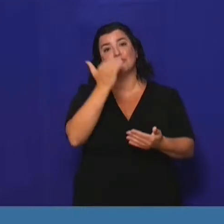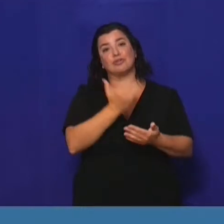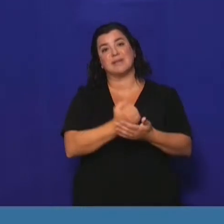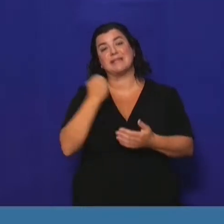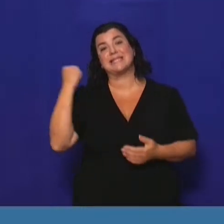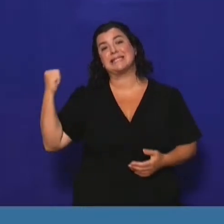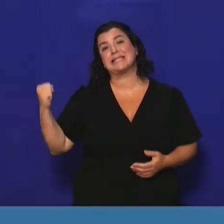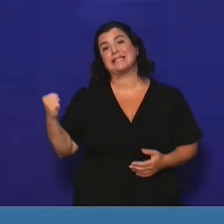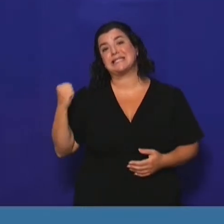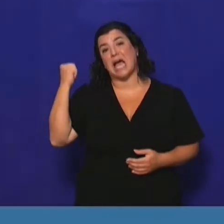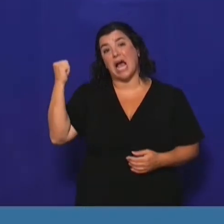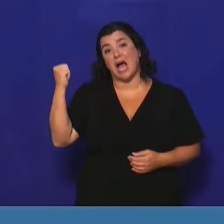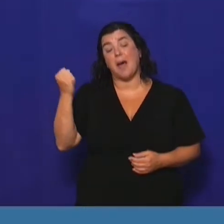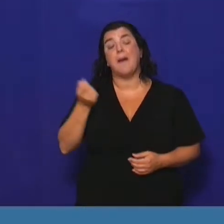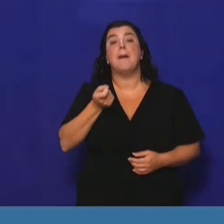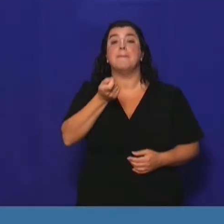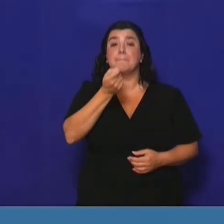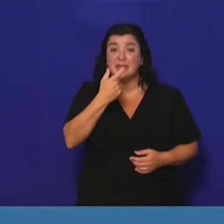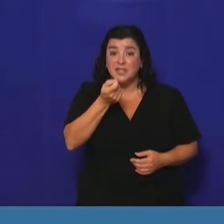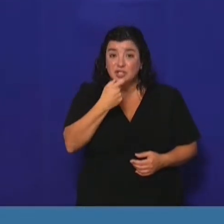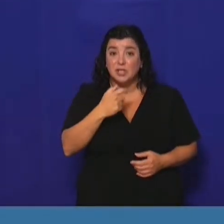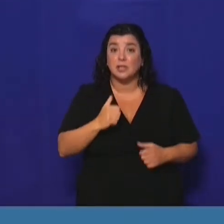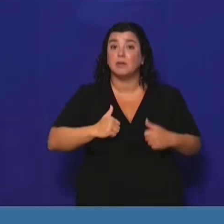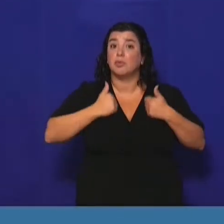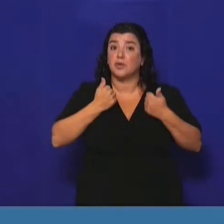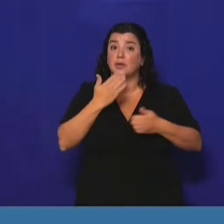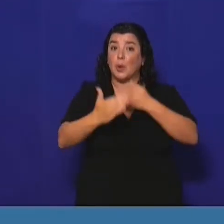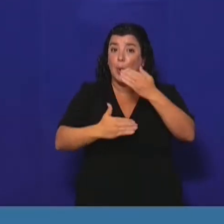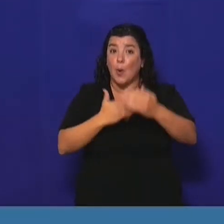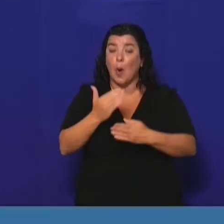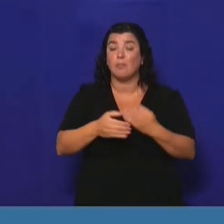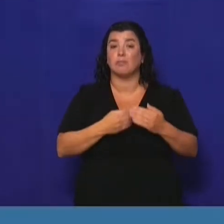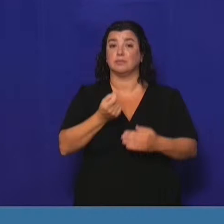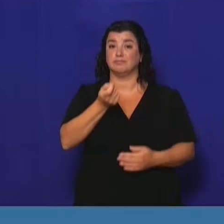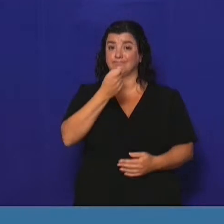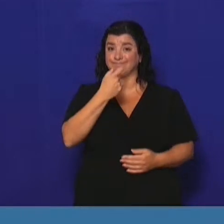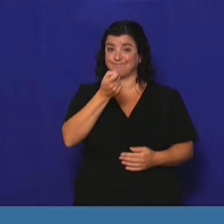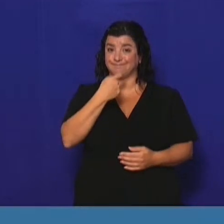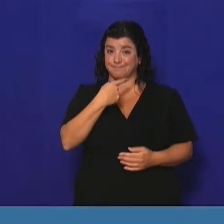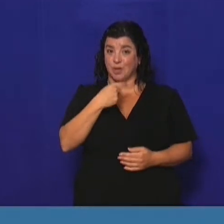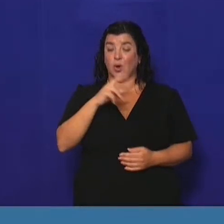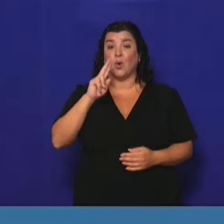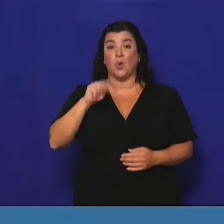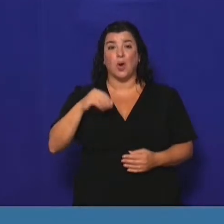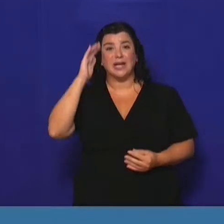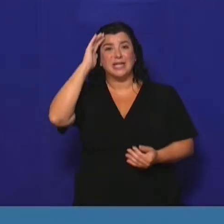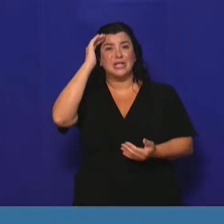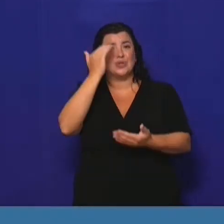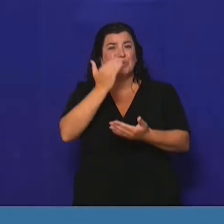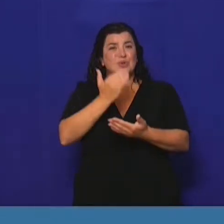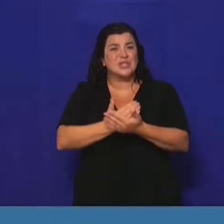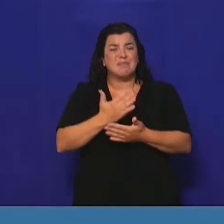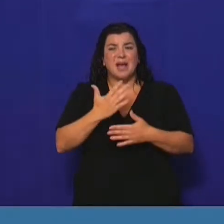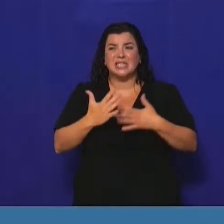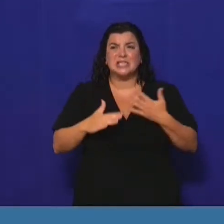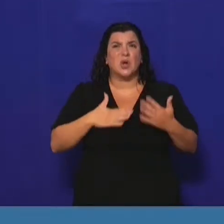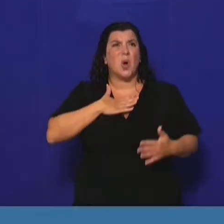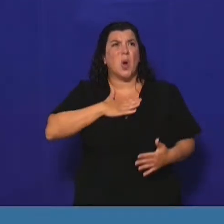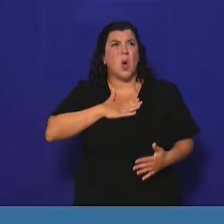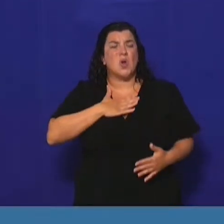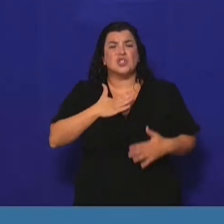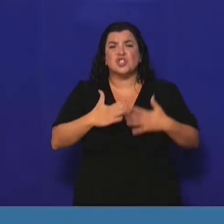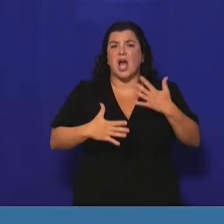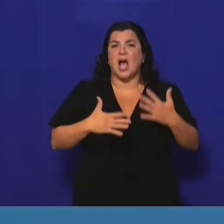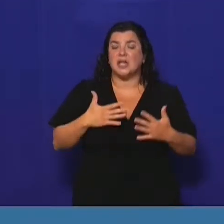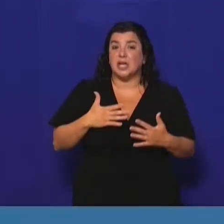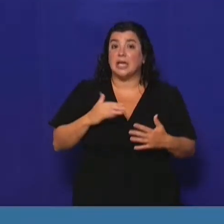ħsieb li nieħdu dawk il-mediċini li għandna bżonn u li nibqgħu nieħdu ħsieb ukoll dak il-kwalinkwa sintomi li jkollna. Kemm